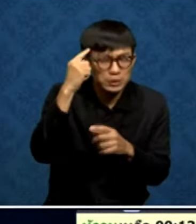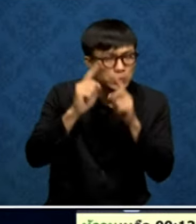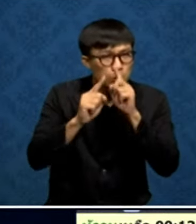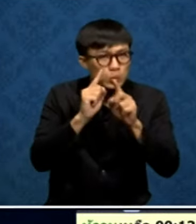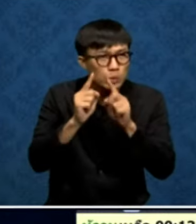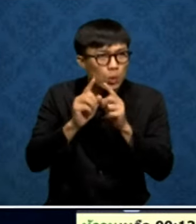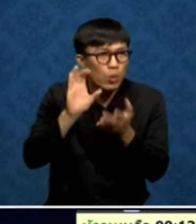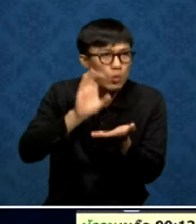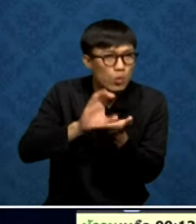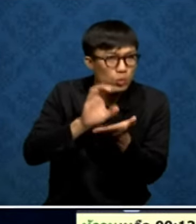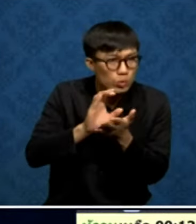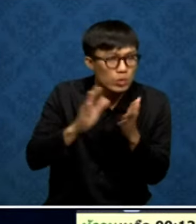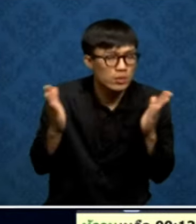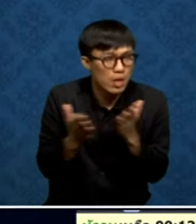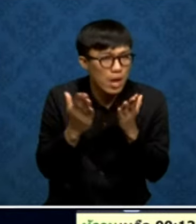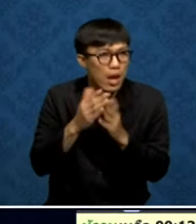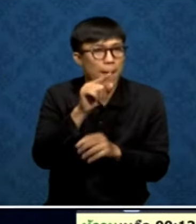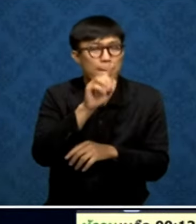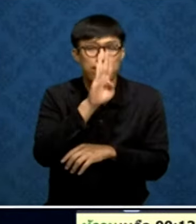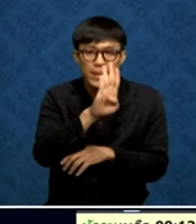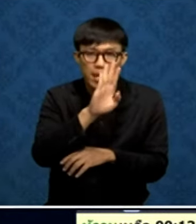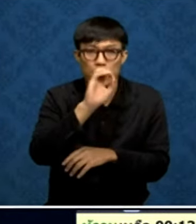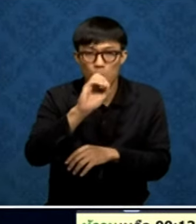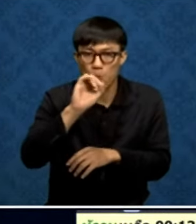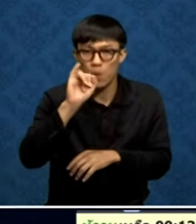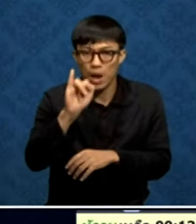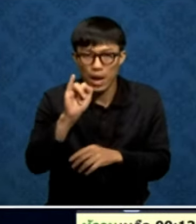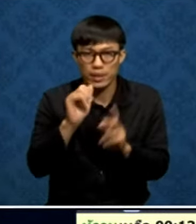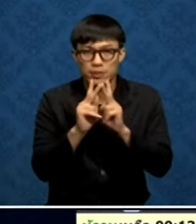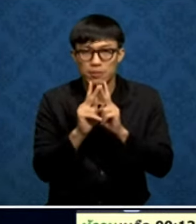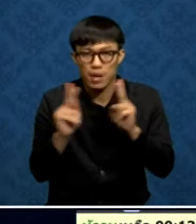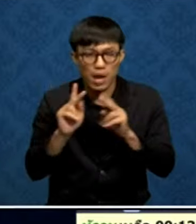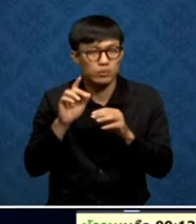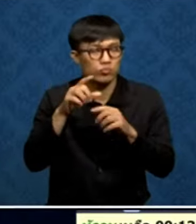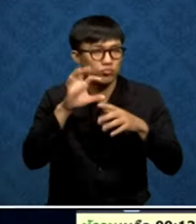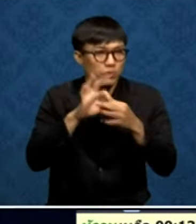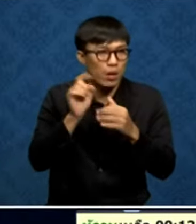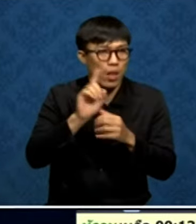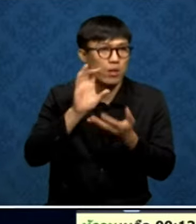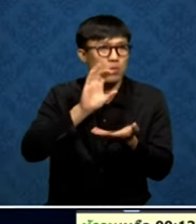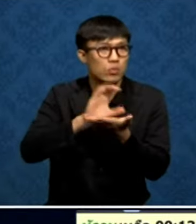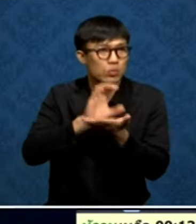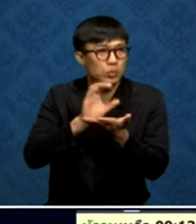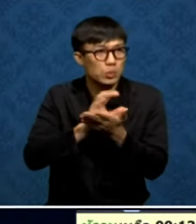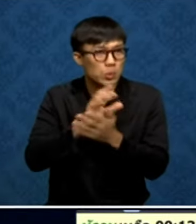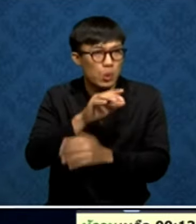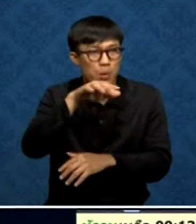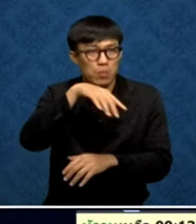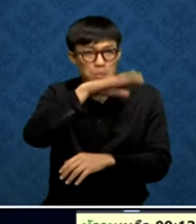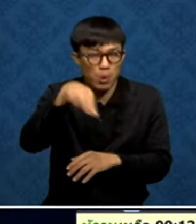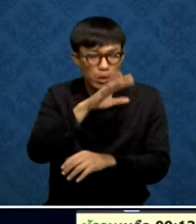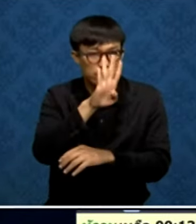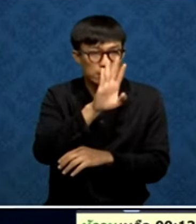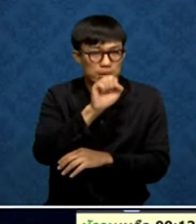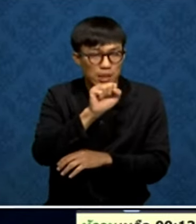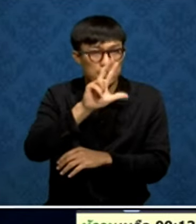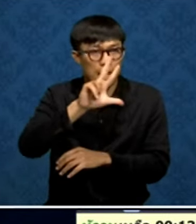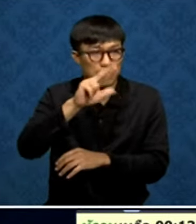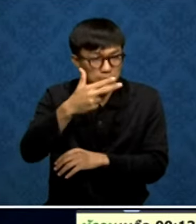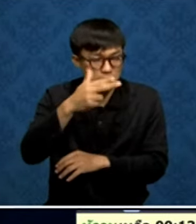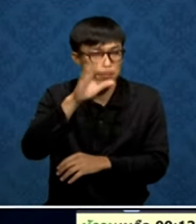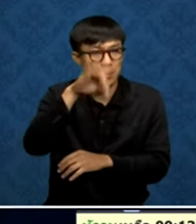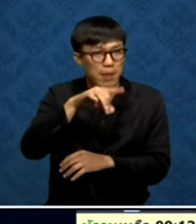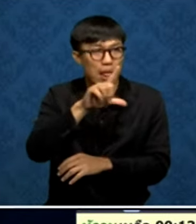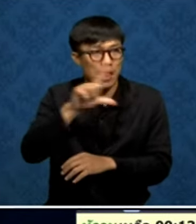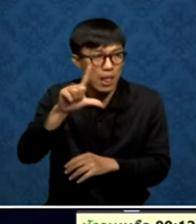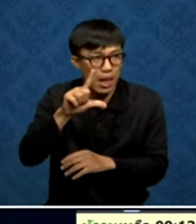กรรมการส่งเสริมการลงทุนหรือ BOI ครับจำนวนมากกว่า 1,300 โครงการในปีนี้นะครับเป็นเม็ดเงินกว่า 438,000 ล้านบาทเพิ่ม